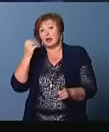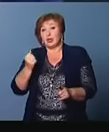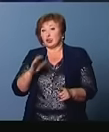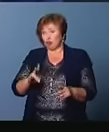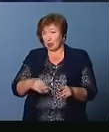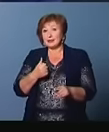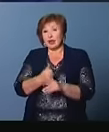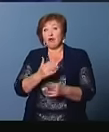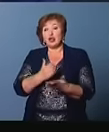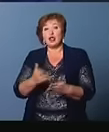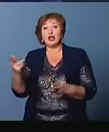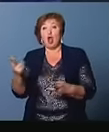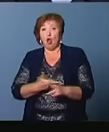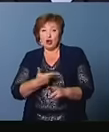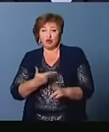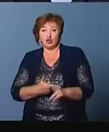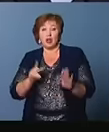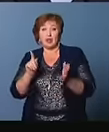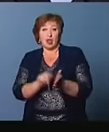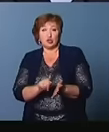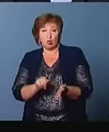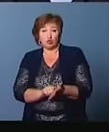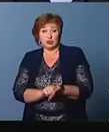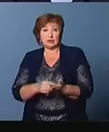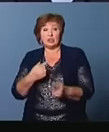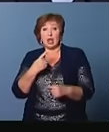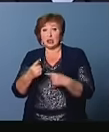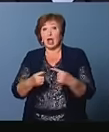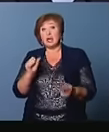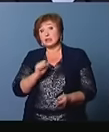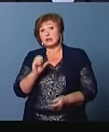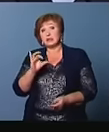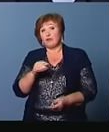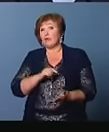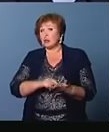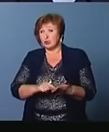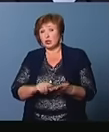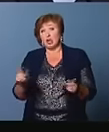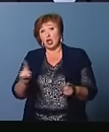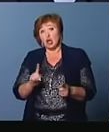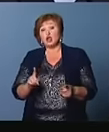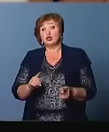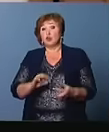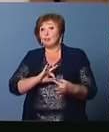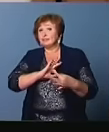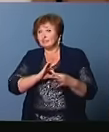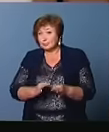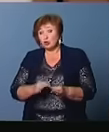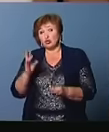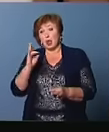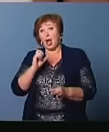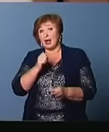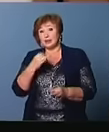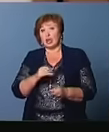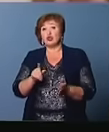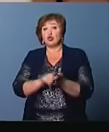привлечения дисциплинарной ответственности в виде увольнения. Александр Соловьев отметил, решение это сложное, но требования к чиновникам